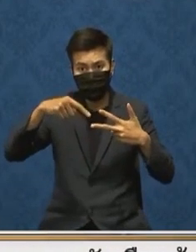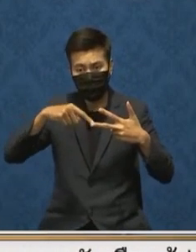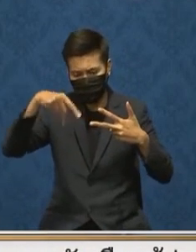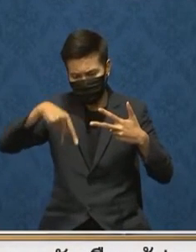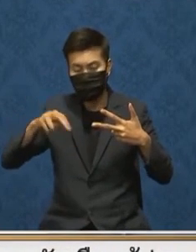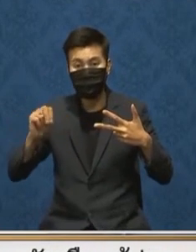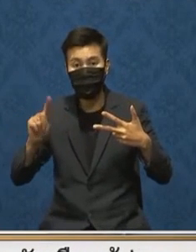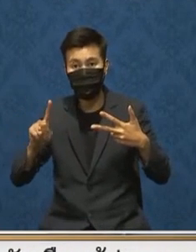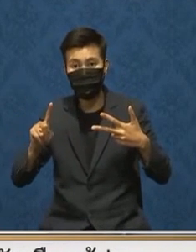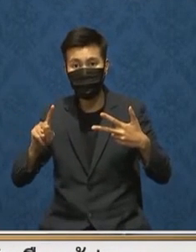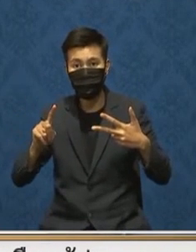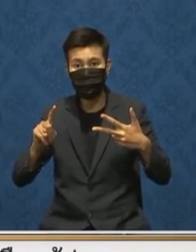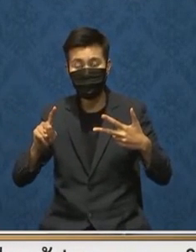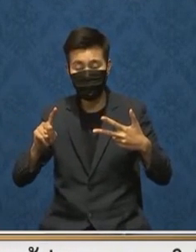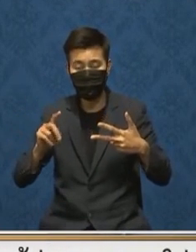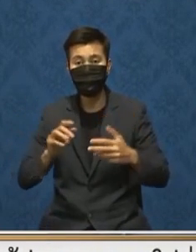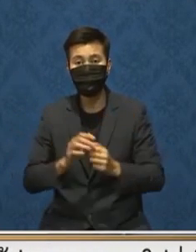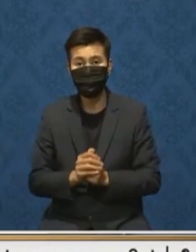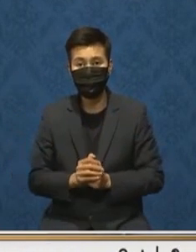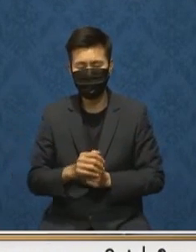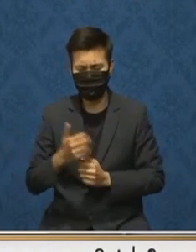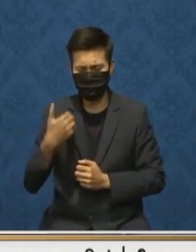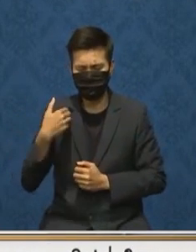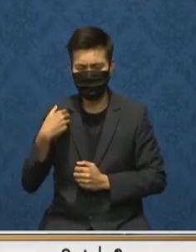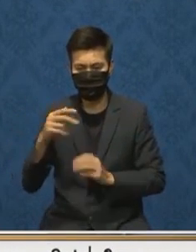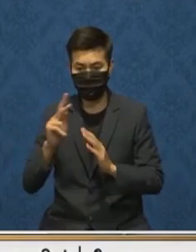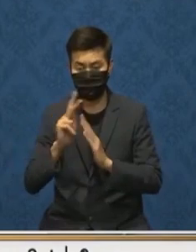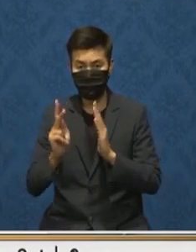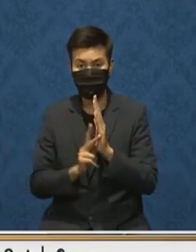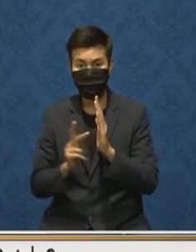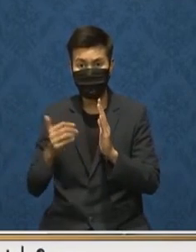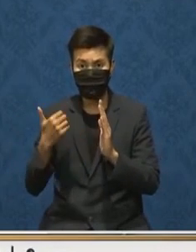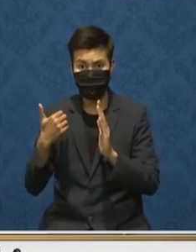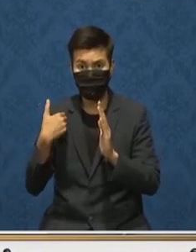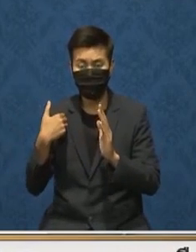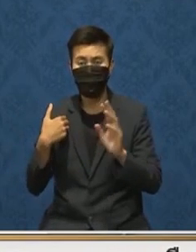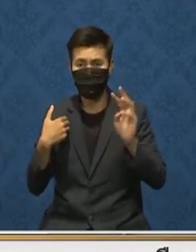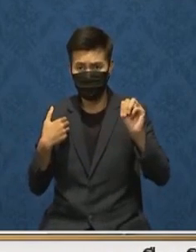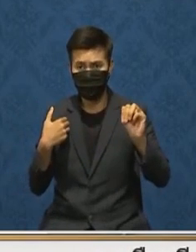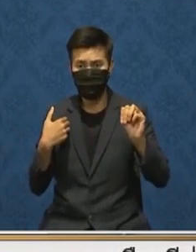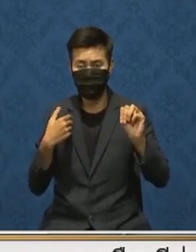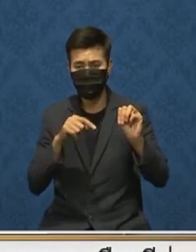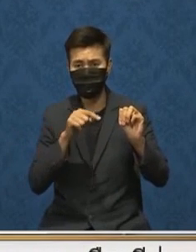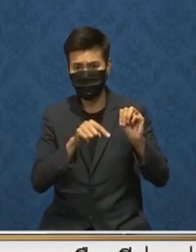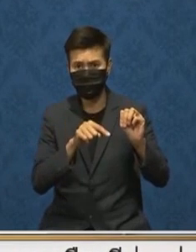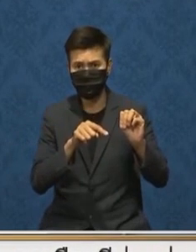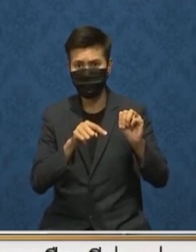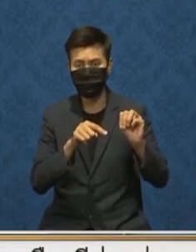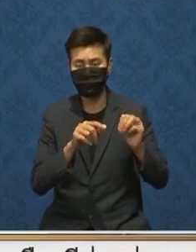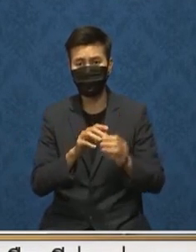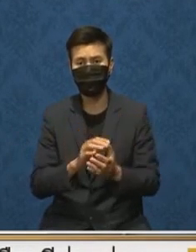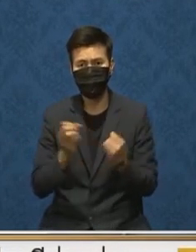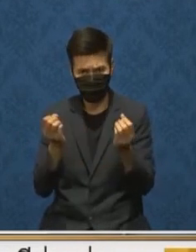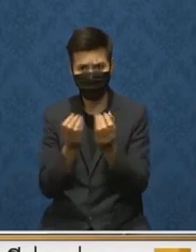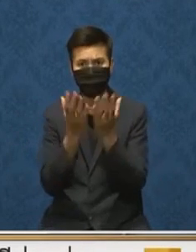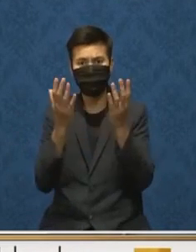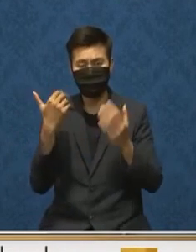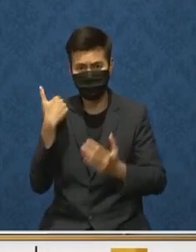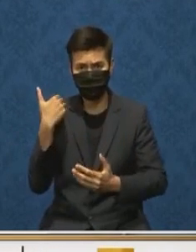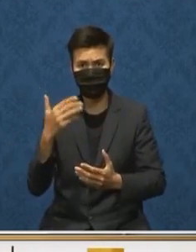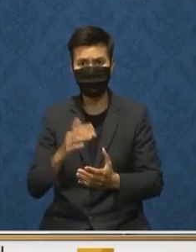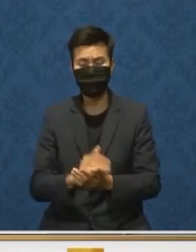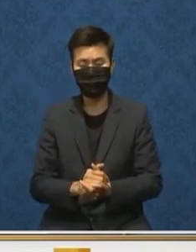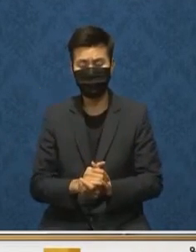บกับหลายกฎหมายหลายมาตราด้วยกันนะครับแต่ท่านประธานครับผมเองก็จะกราบเรียนท่านประธานว่